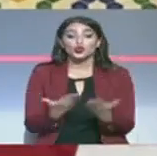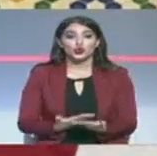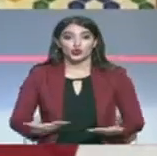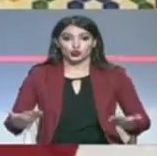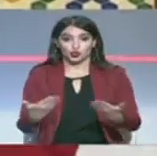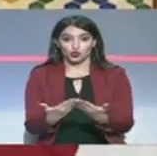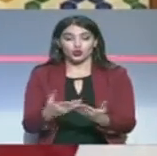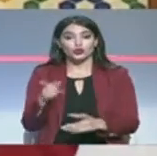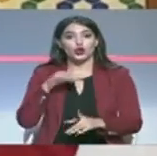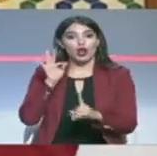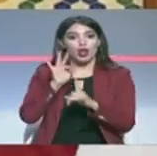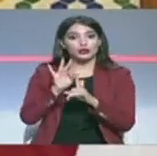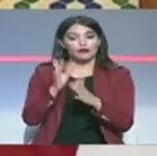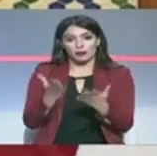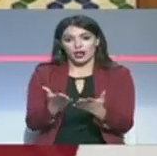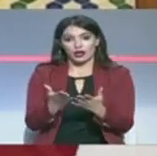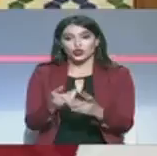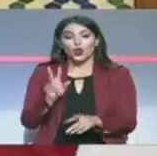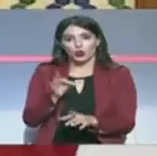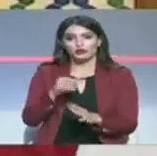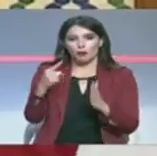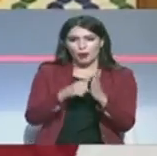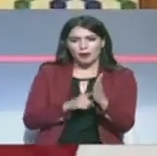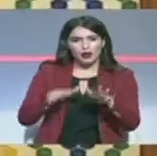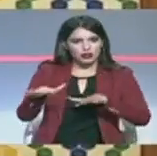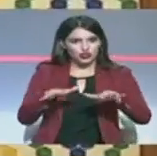نتحملوا مسؤولية كبيرة، نعرفوا اللي الاستحقاقات كبيرة،